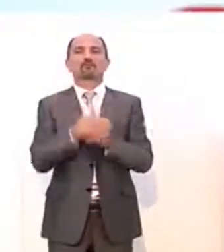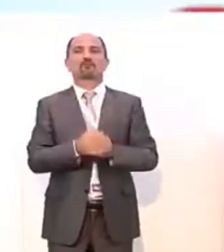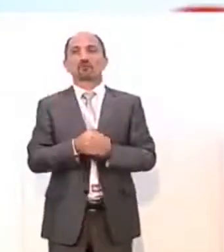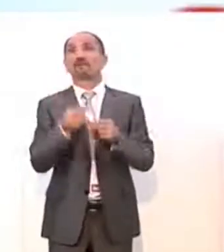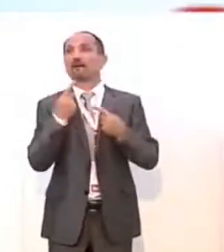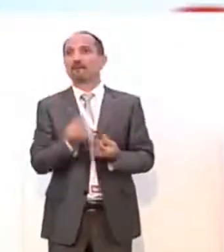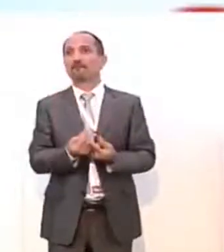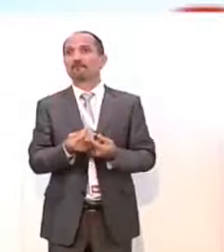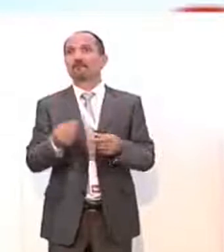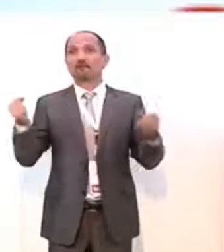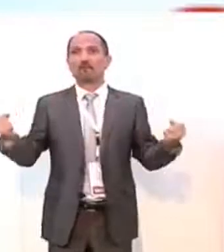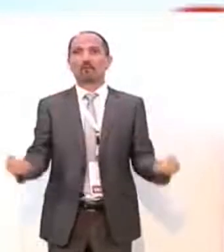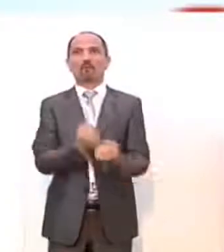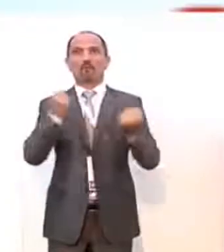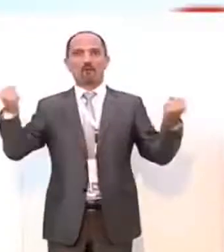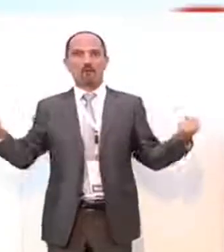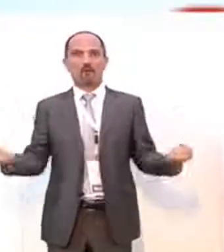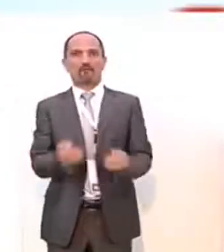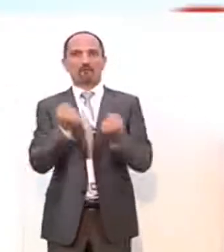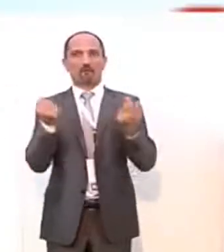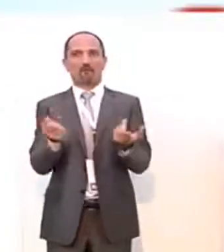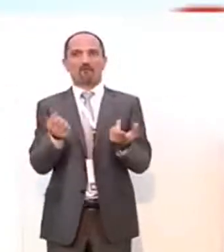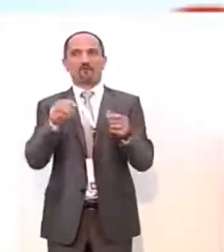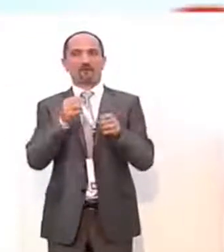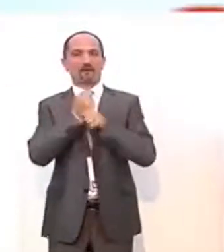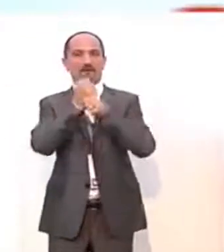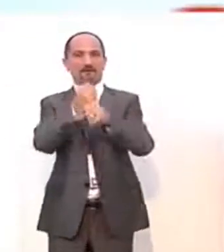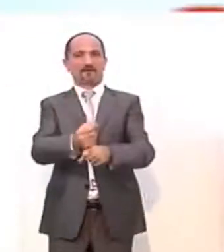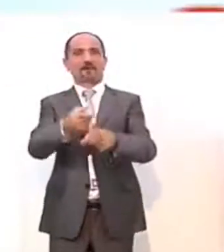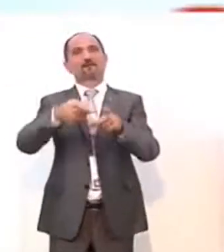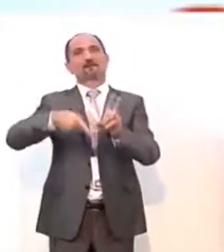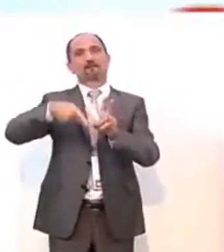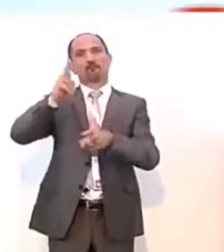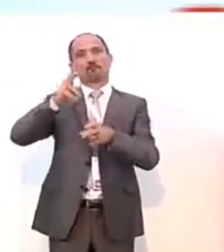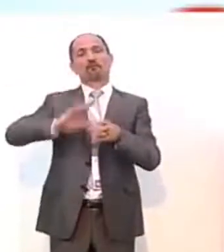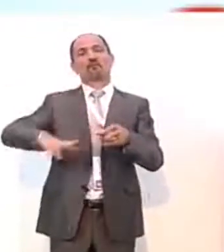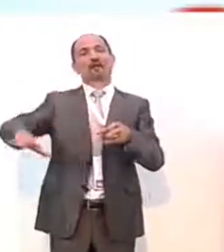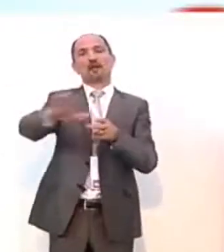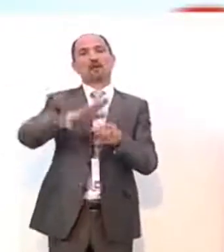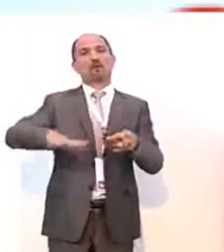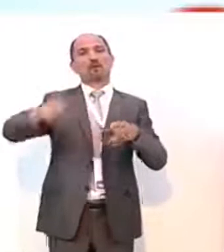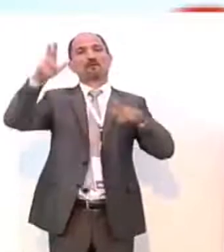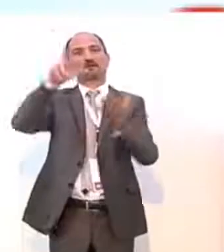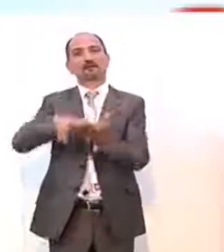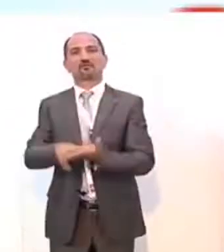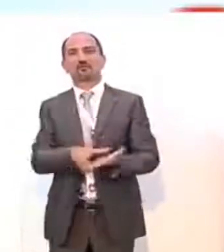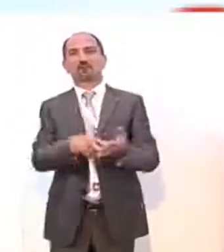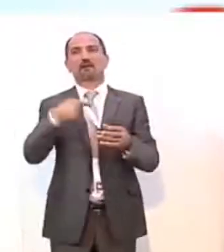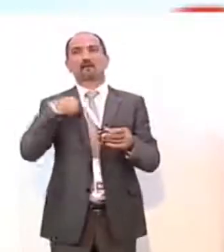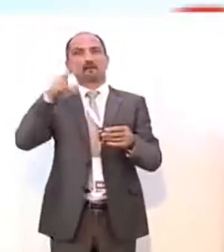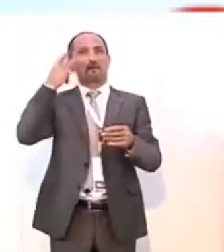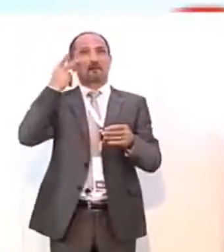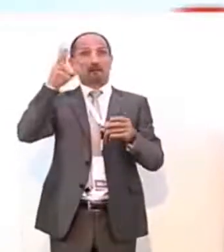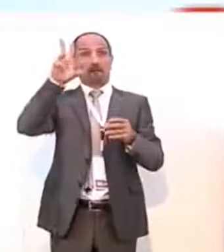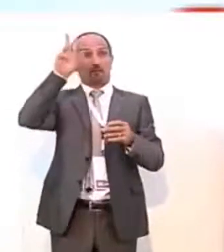è promuovere sì la rappresentanza, ma promuoverla anche nei luoghi decisionali. A me ha colpito un dato: dei